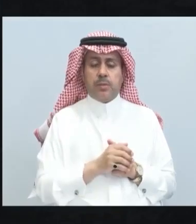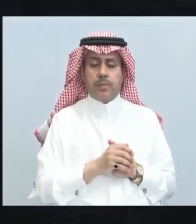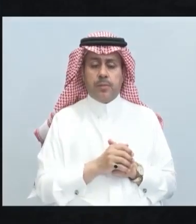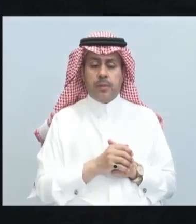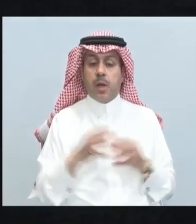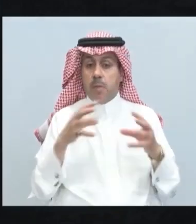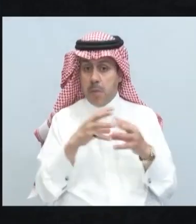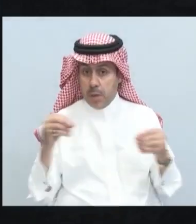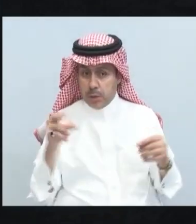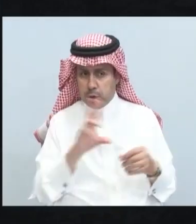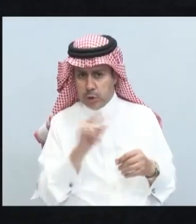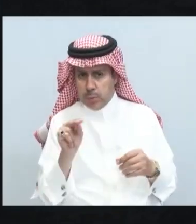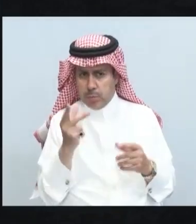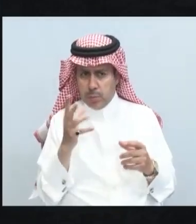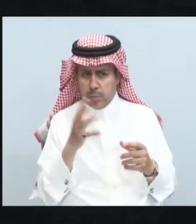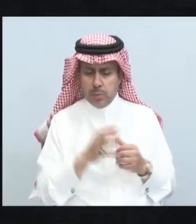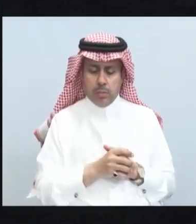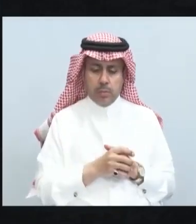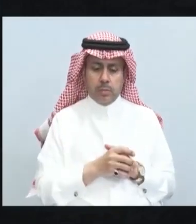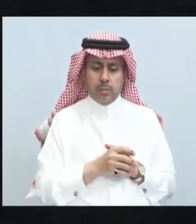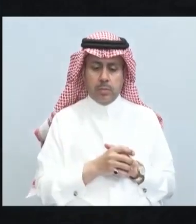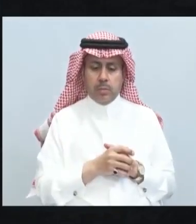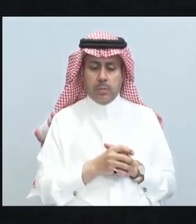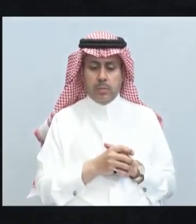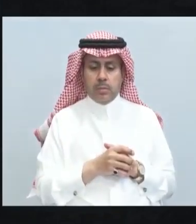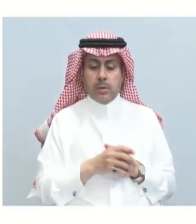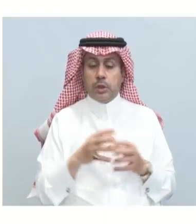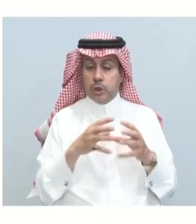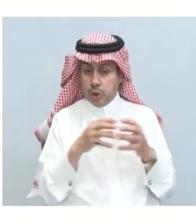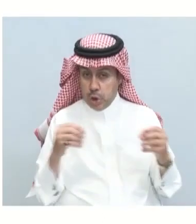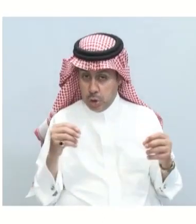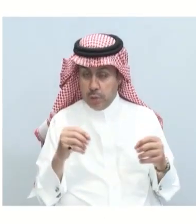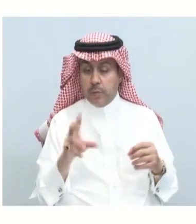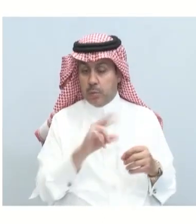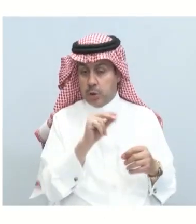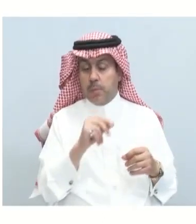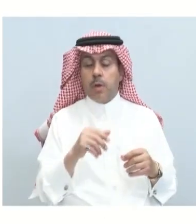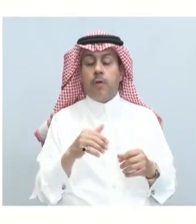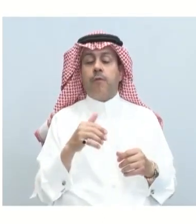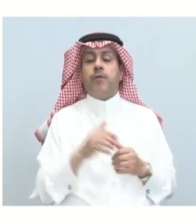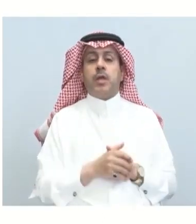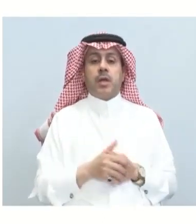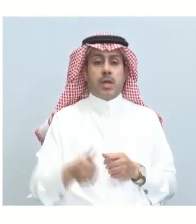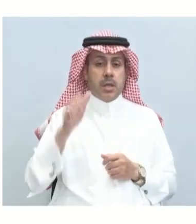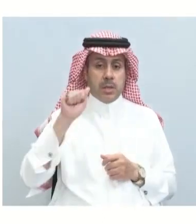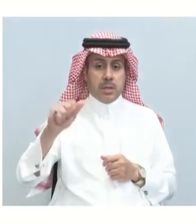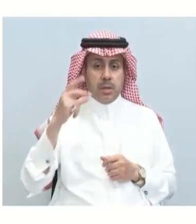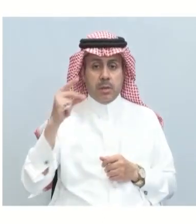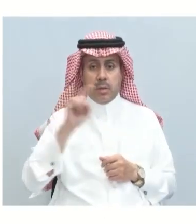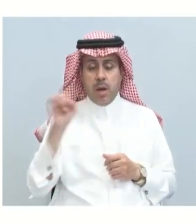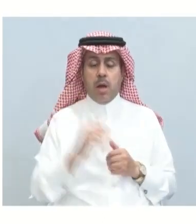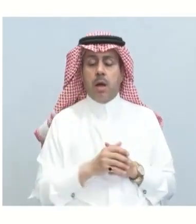هذا هو معنى الاشتباه بمعنى الالتباس تعريف المتشابه اصطلاحا ايات